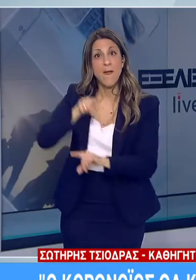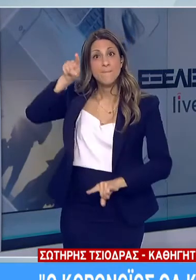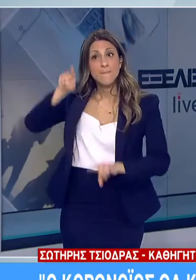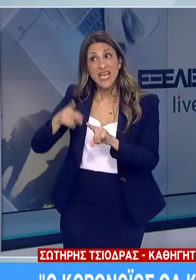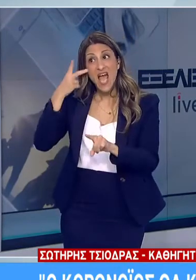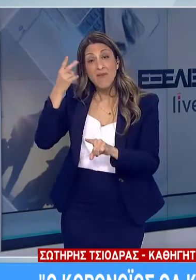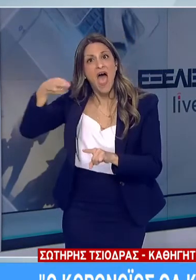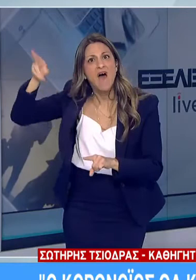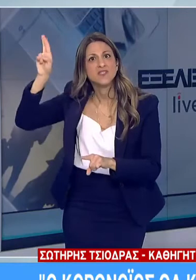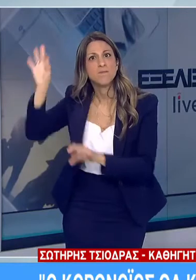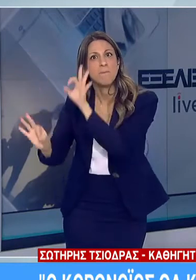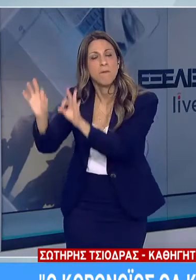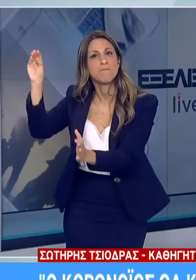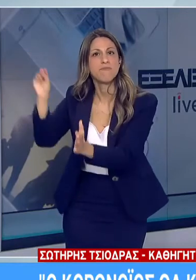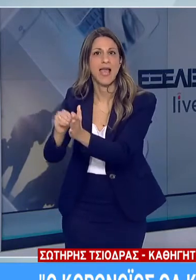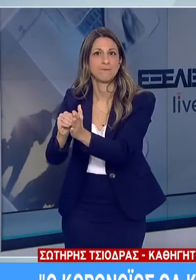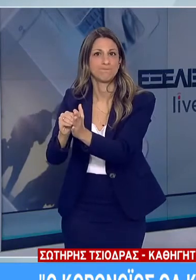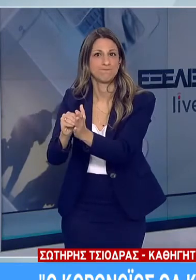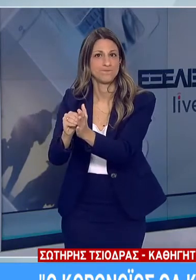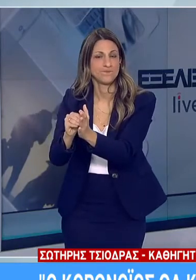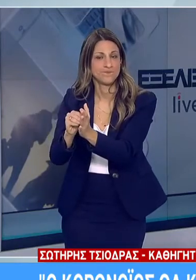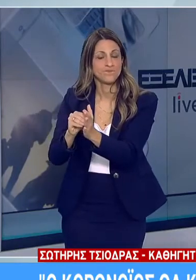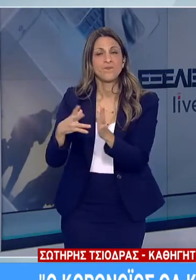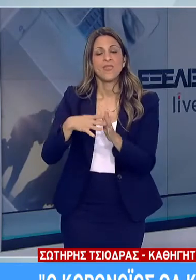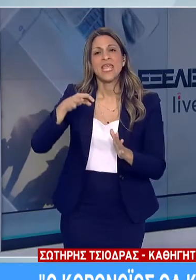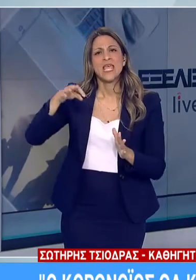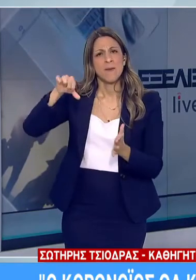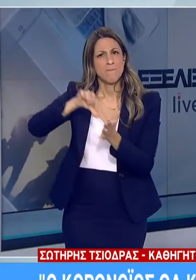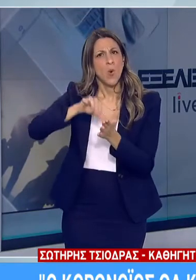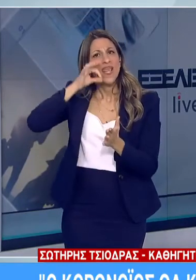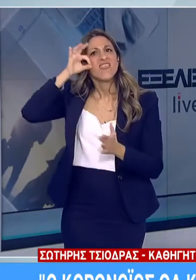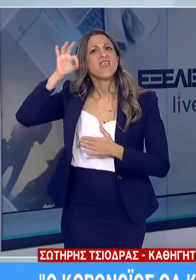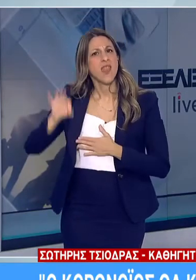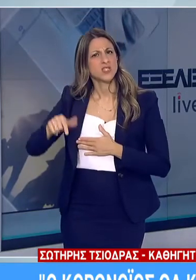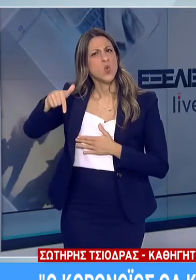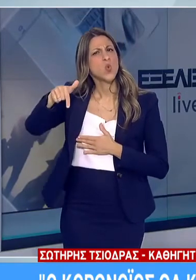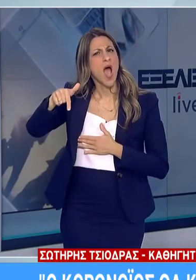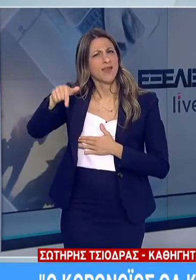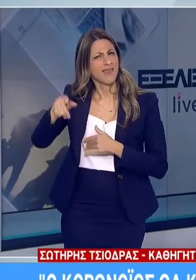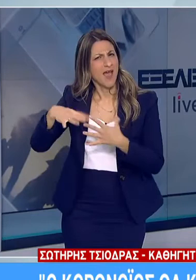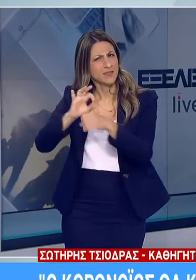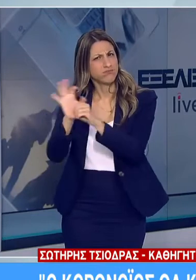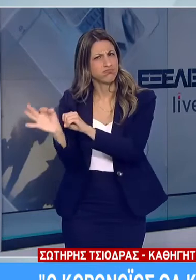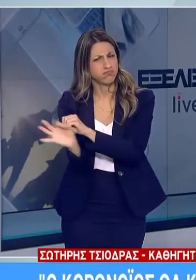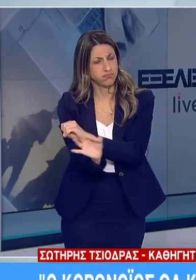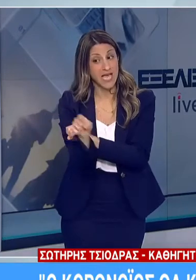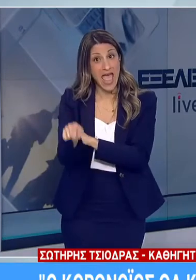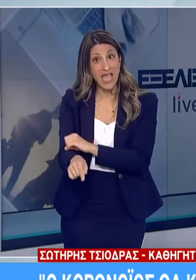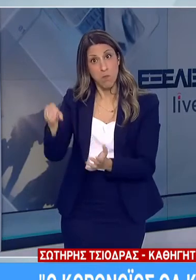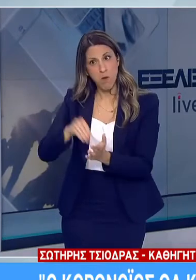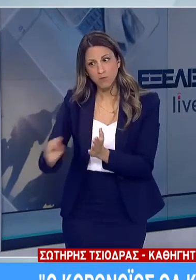κανονικότητα και να αποφύγουν ένα δεύτερο κύμα. Στο Γουχάν θα κάνουν μαζικούς επανελέγχους λόγω εμφάνισης 6